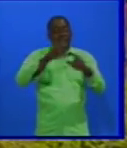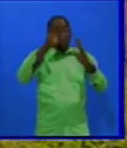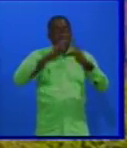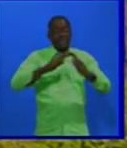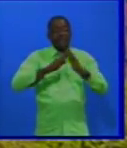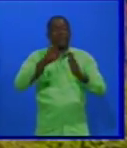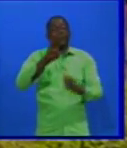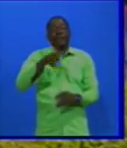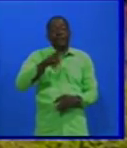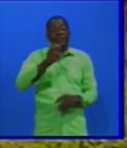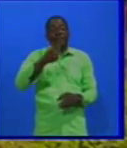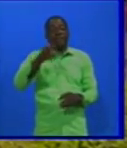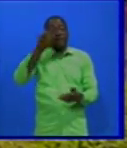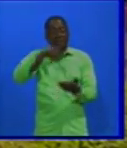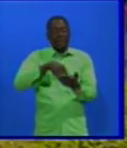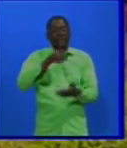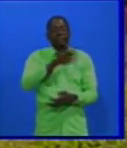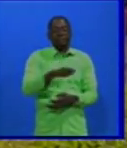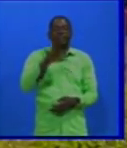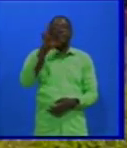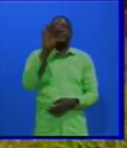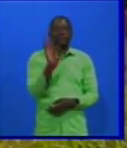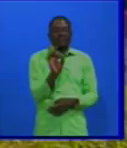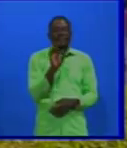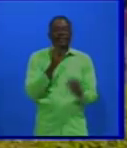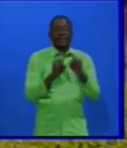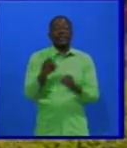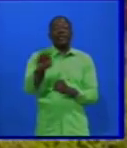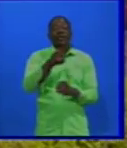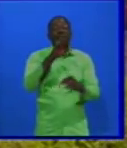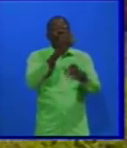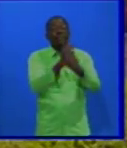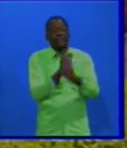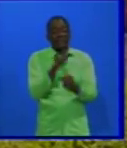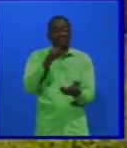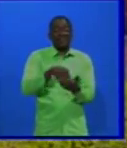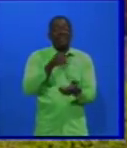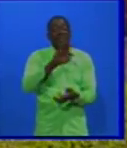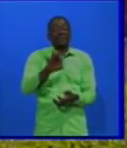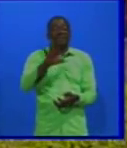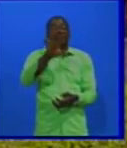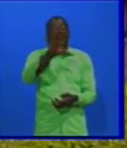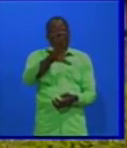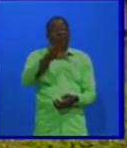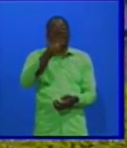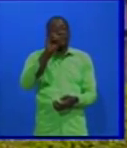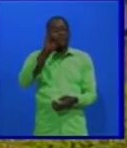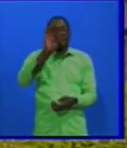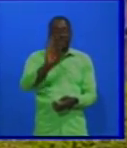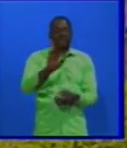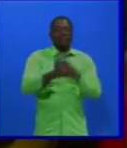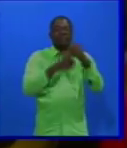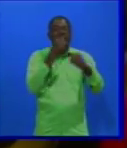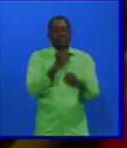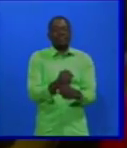en 1959. Si vous prenez de 1959 à aujourd'hui, ça fait 59 ans d'existence. Alors